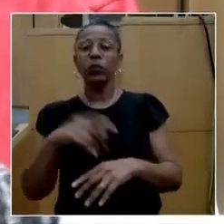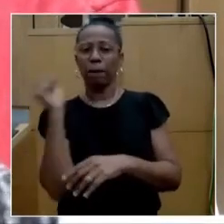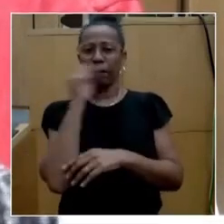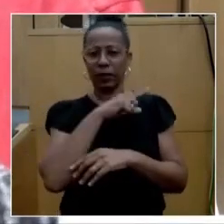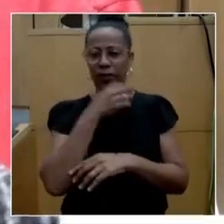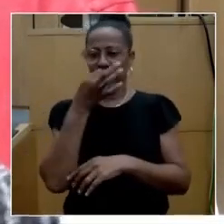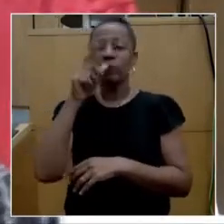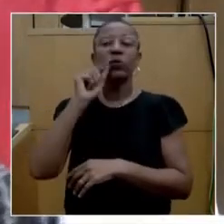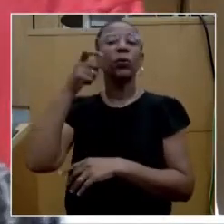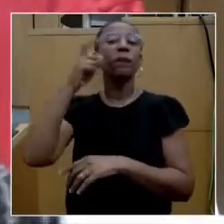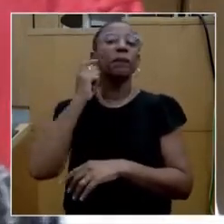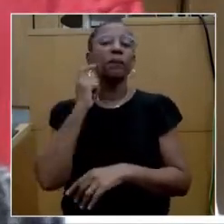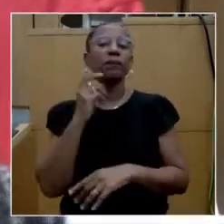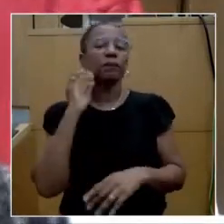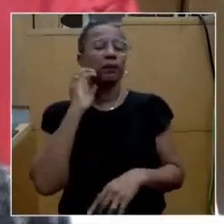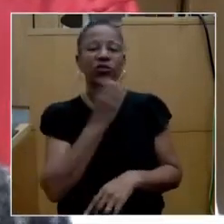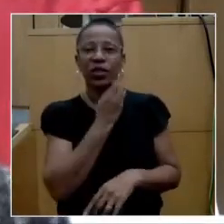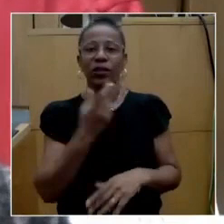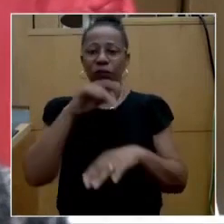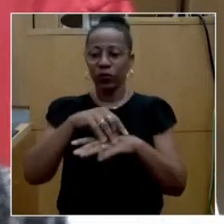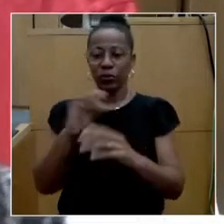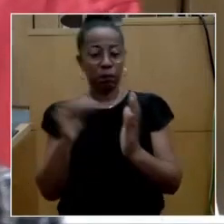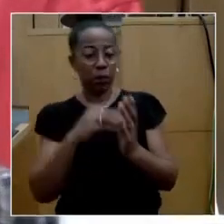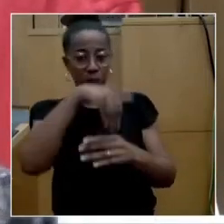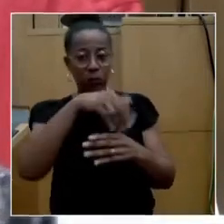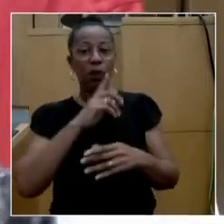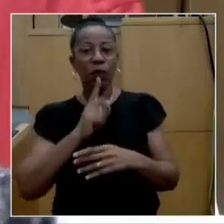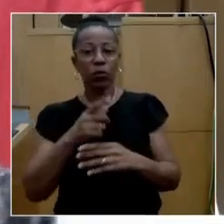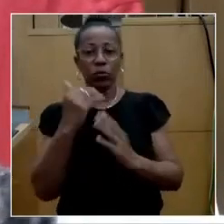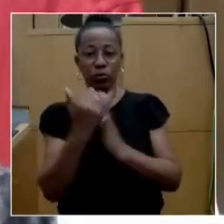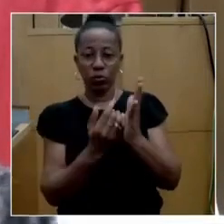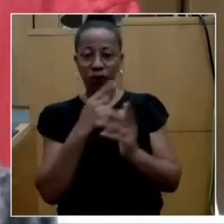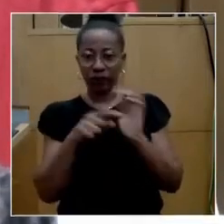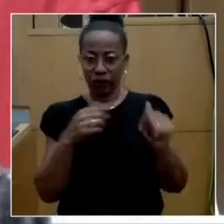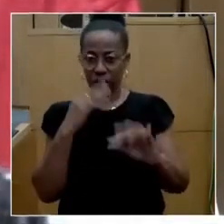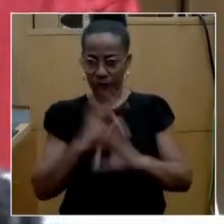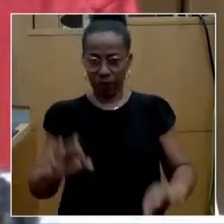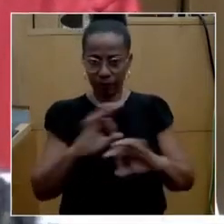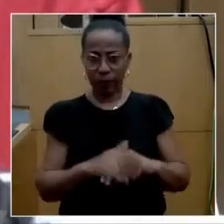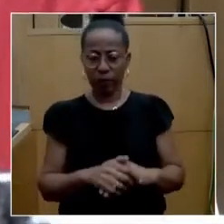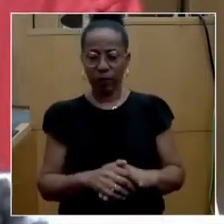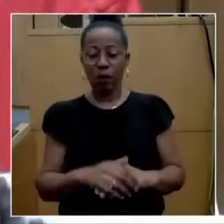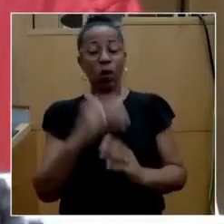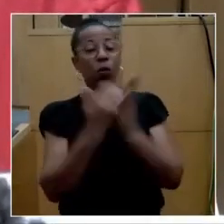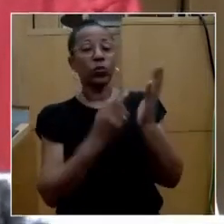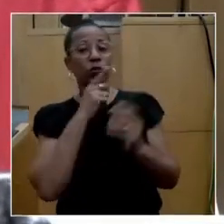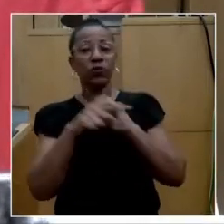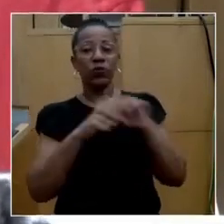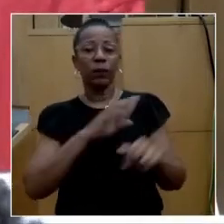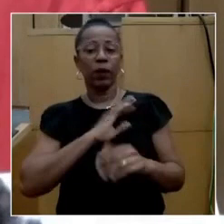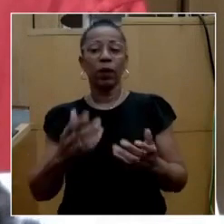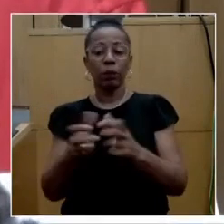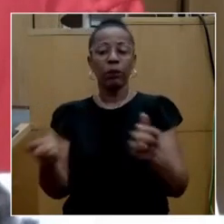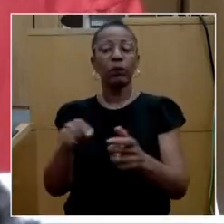président Marie-Jeanne qui ne l'a pas inscrit. Or, l'ordre du jour est fait, comme jusqu'à présent, est fait par le bureau de l'Assemblée. Mais je